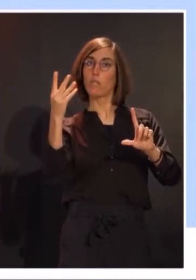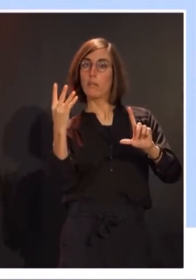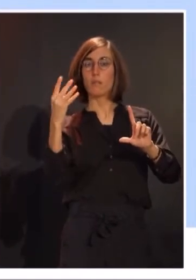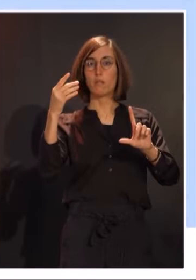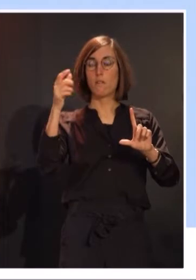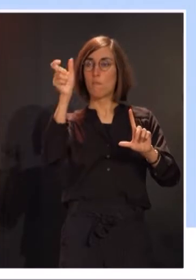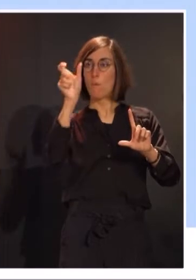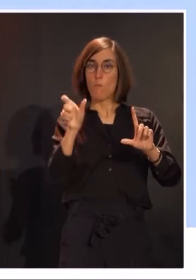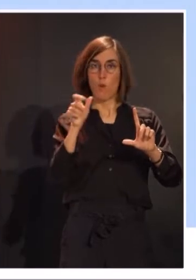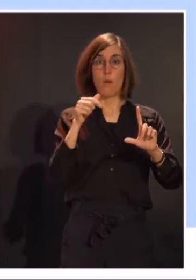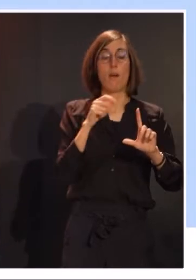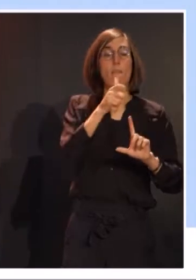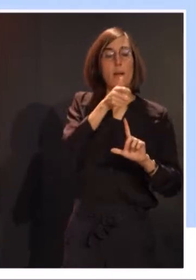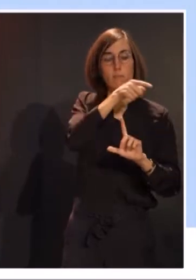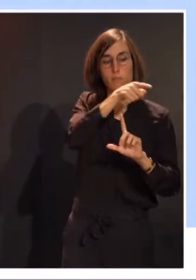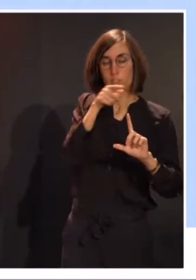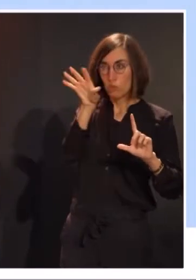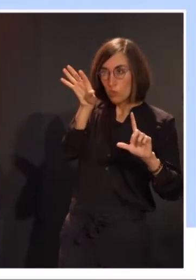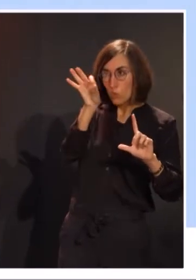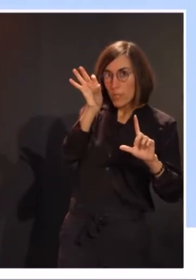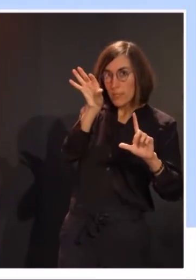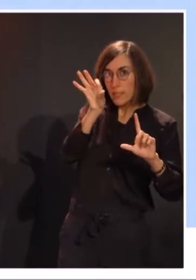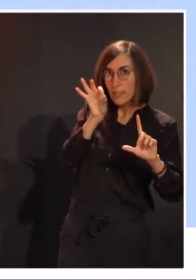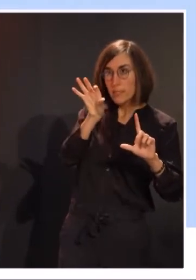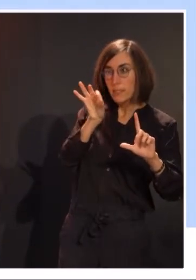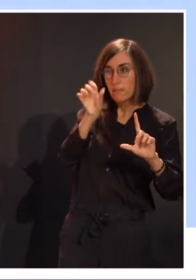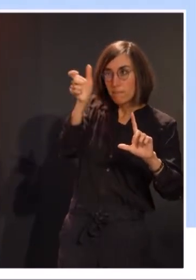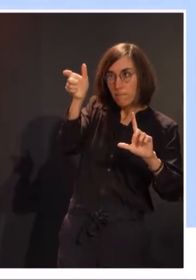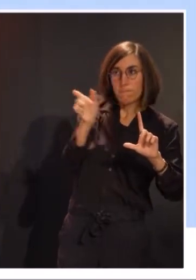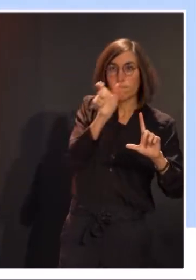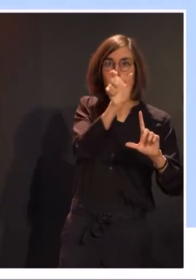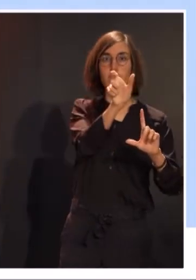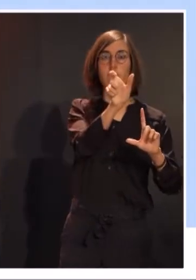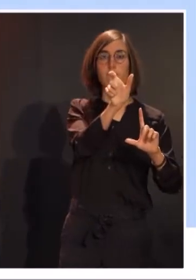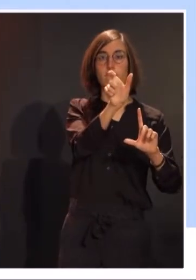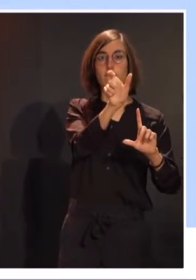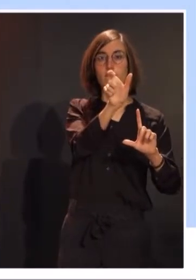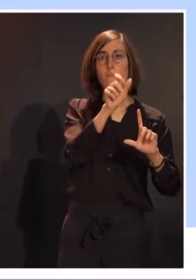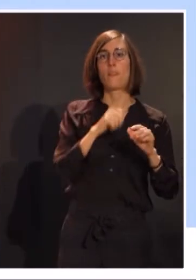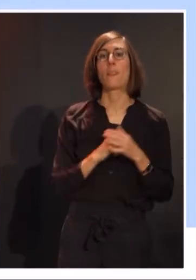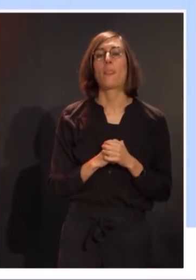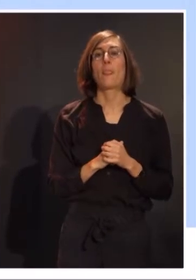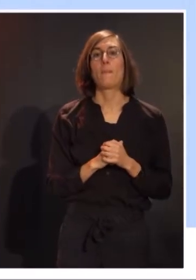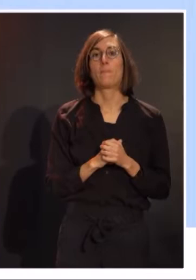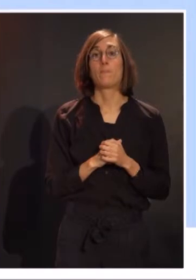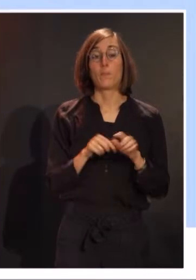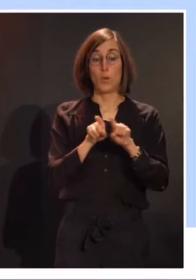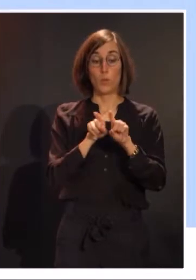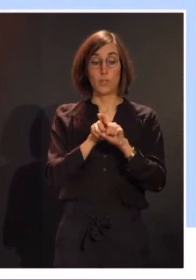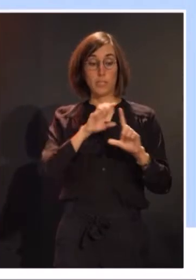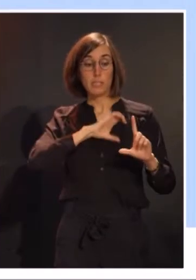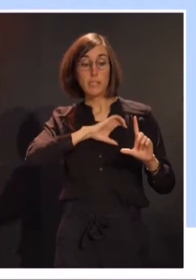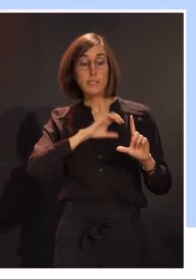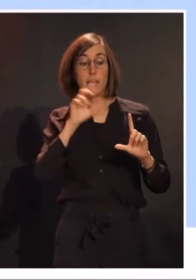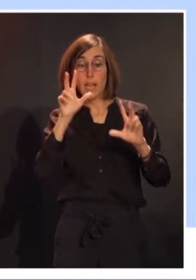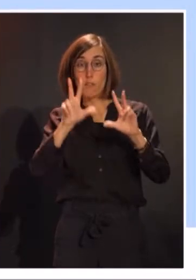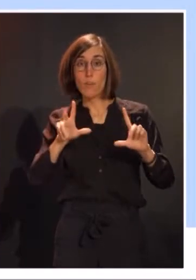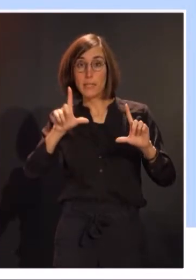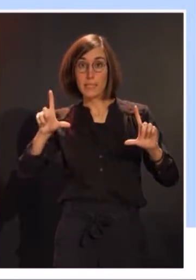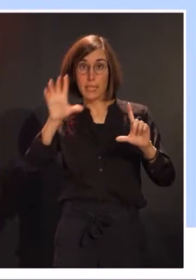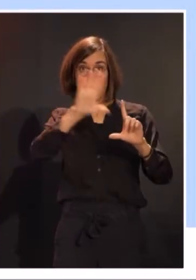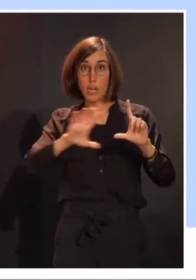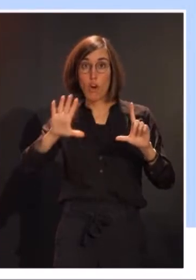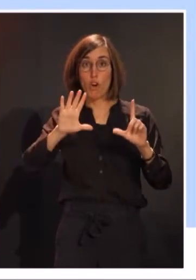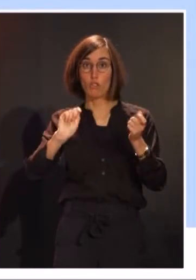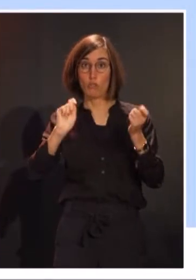mots. On a également essayé un environnement informatique avec des contrastes inversés. Donc le fond de l'écran est noir